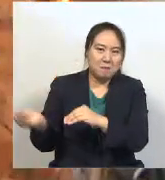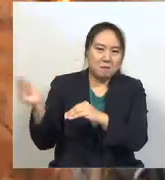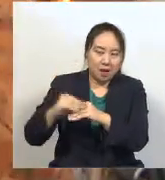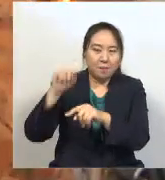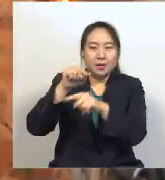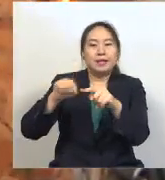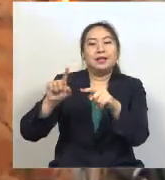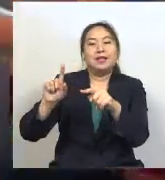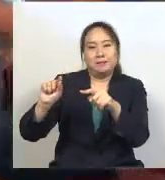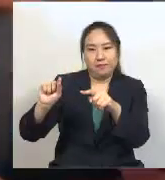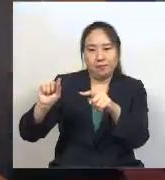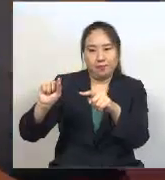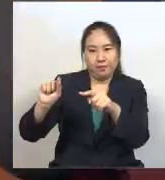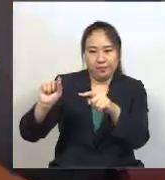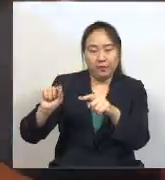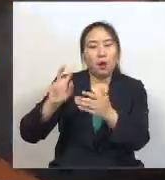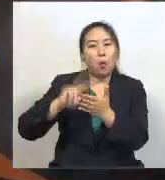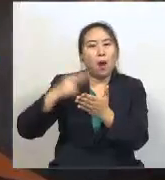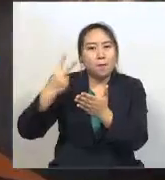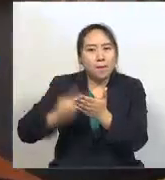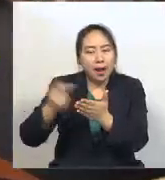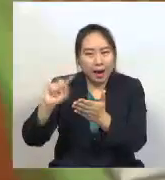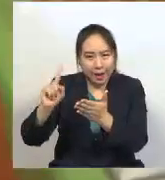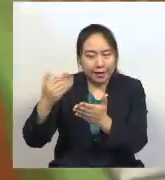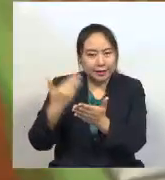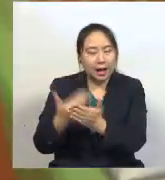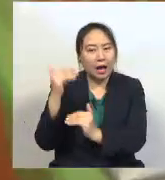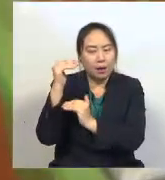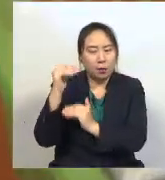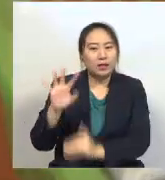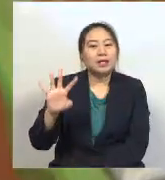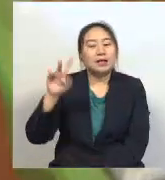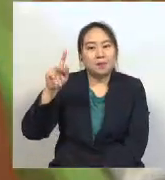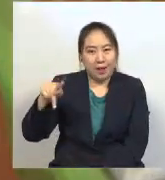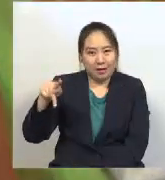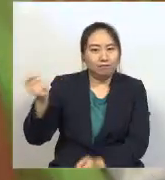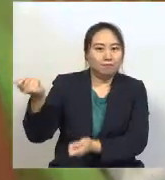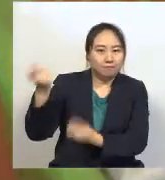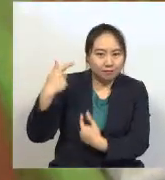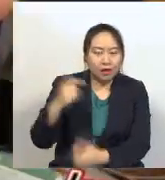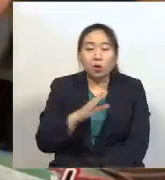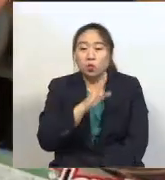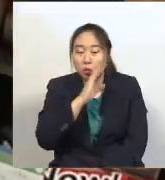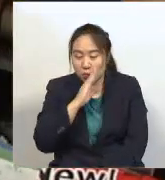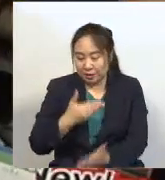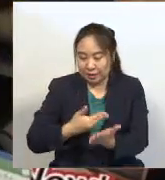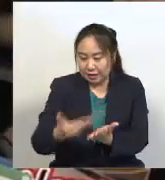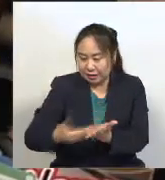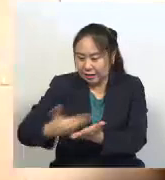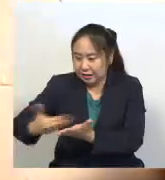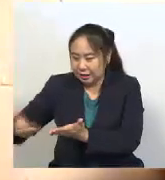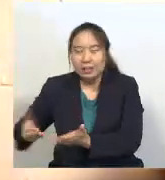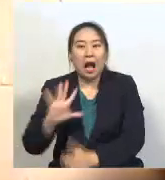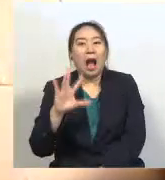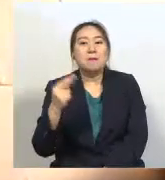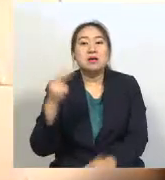เป็น 20% นั่นหมายความว่าเงินคืนสูงสุดไม่เกิน 4,000 บาทถ้าใช้จ่ายเต็มจำนวน 50,000